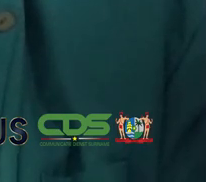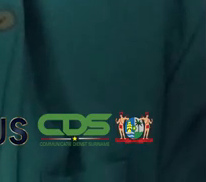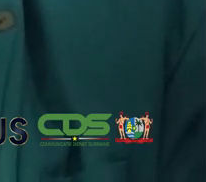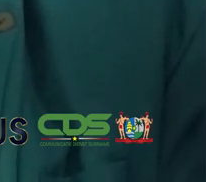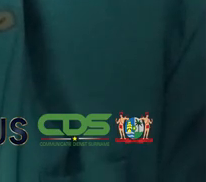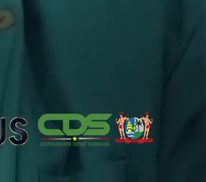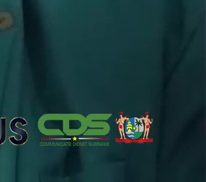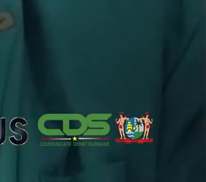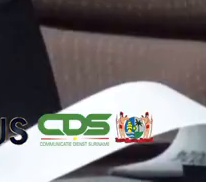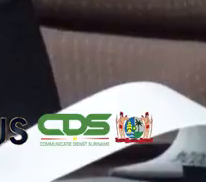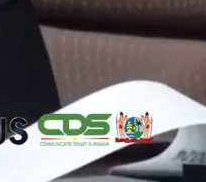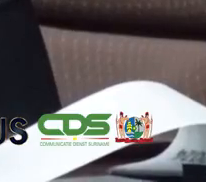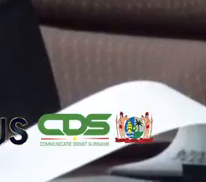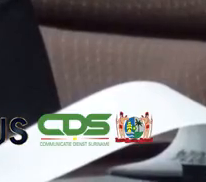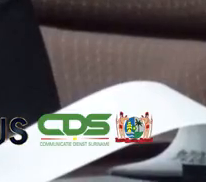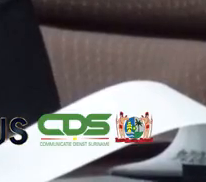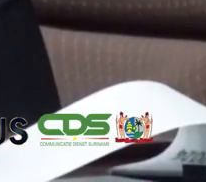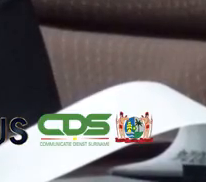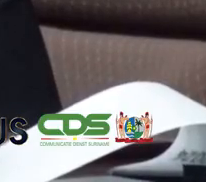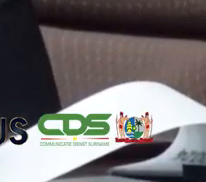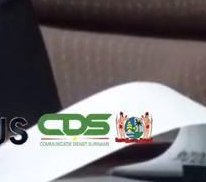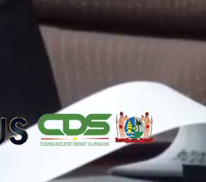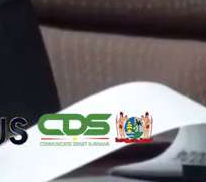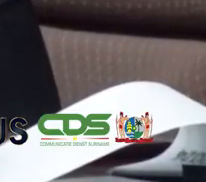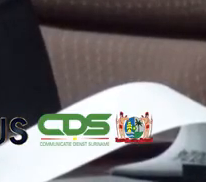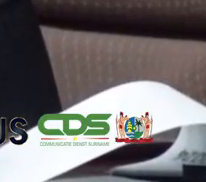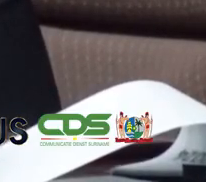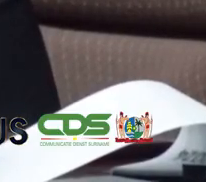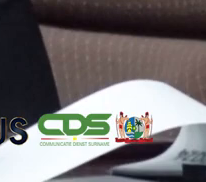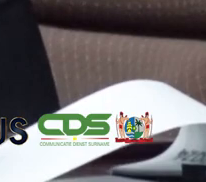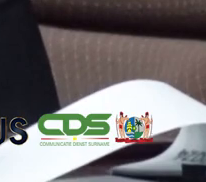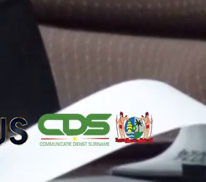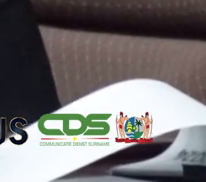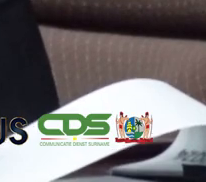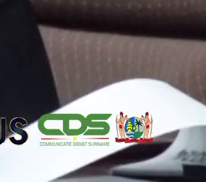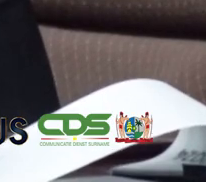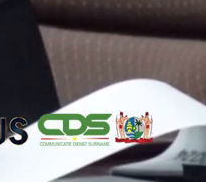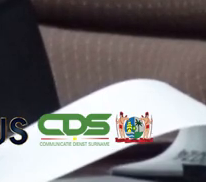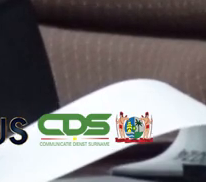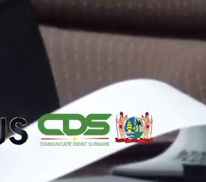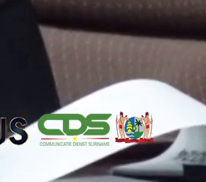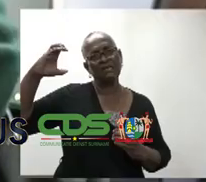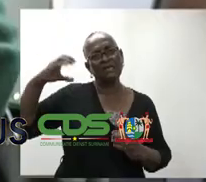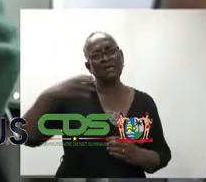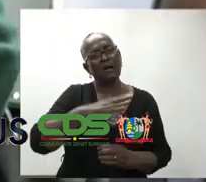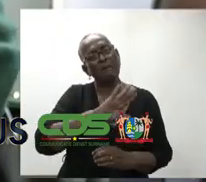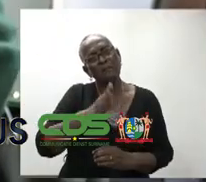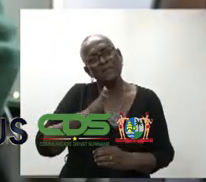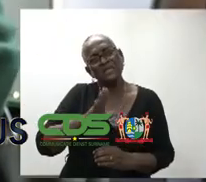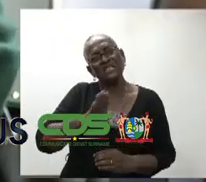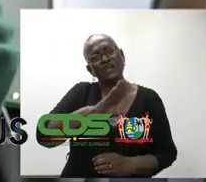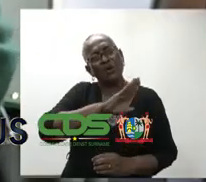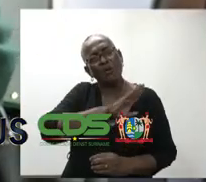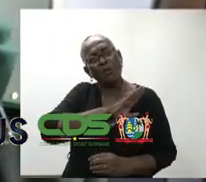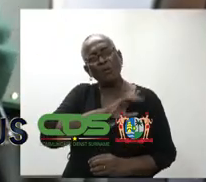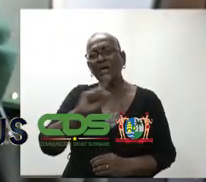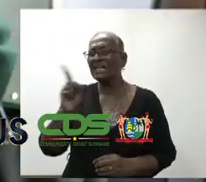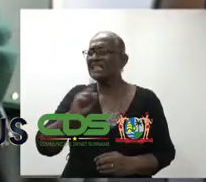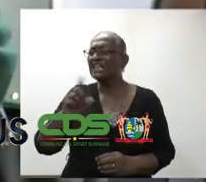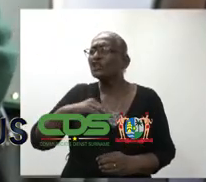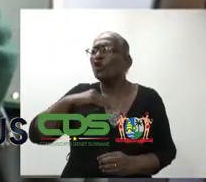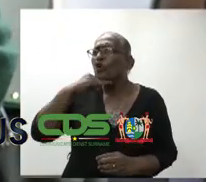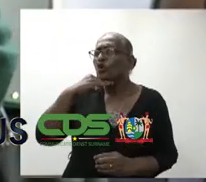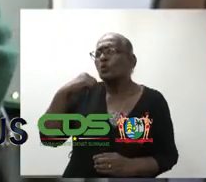de slagkracht van onze coalitie. En we hebben ons misschien ook onvoldoende